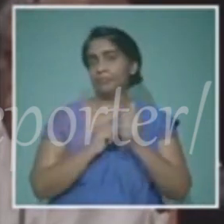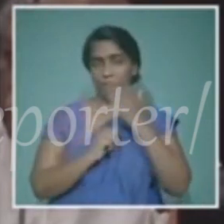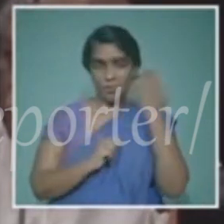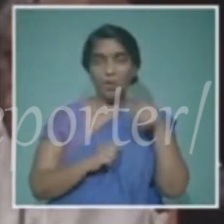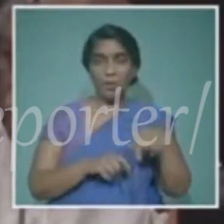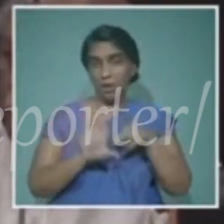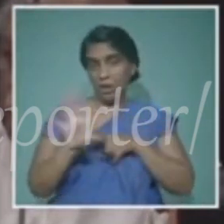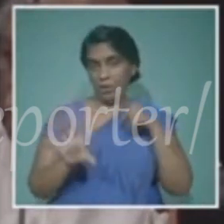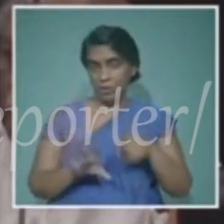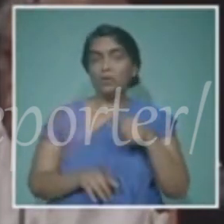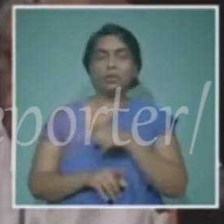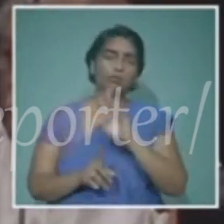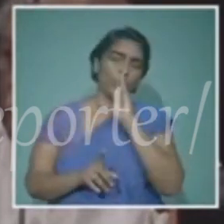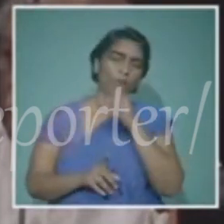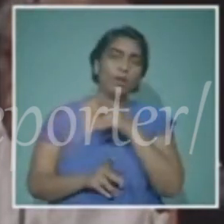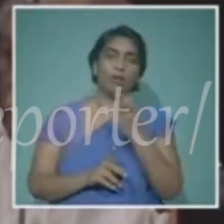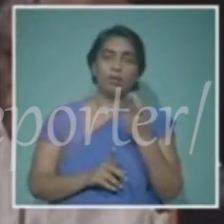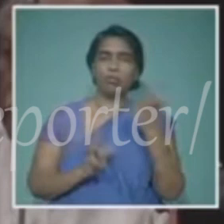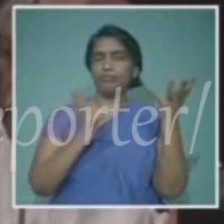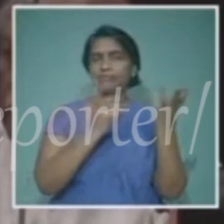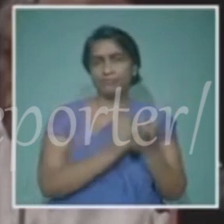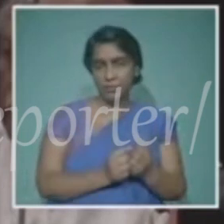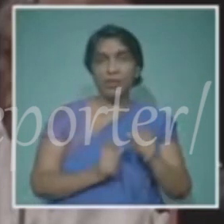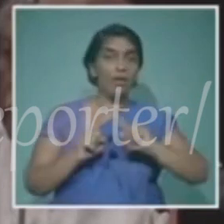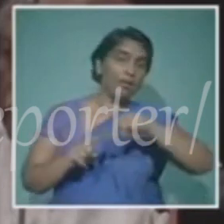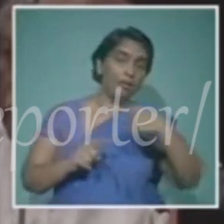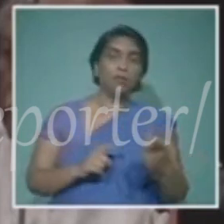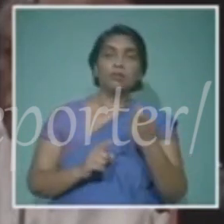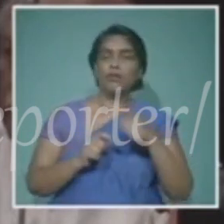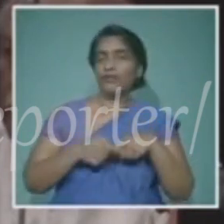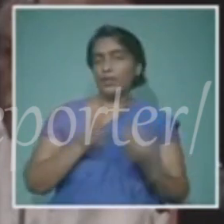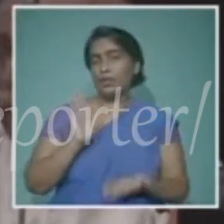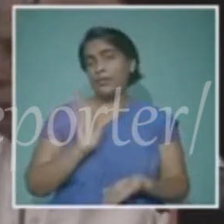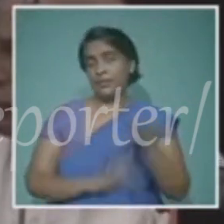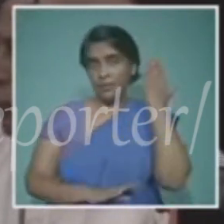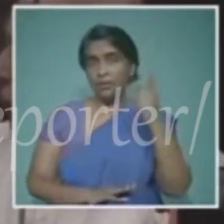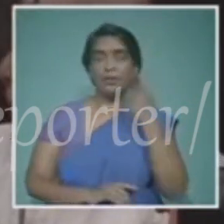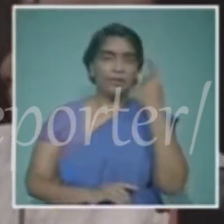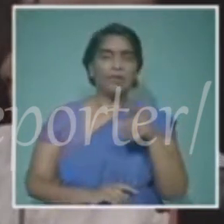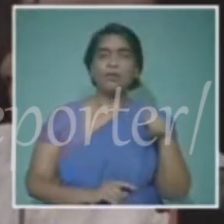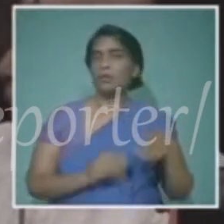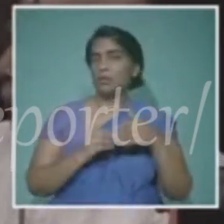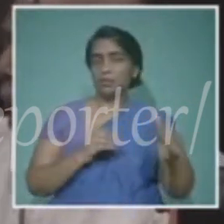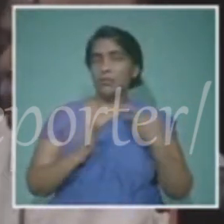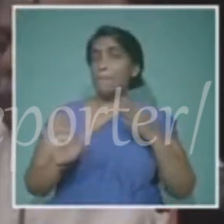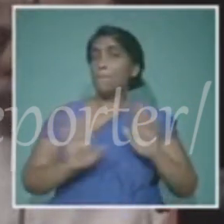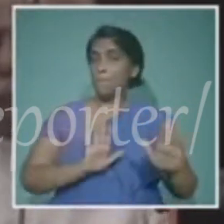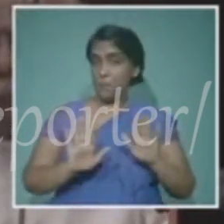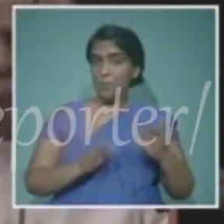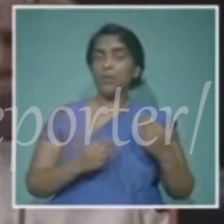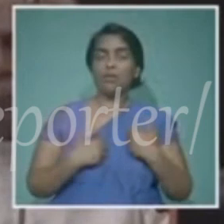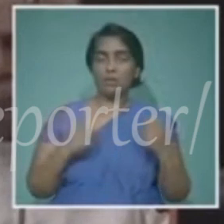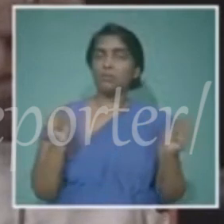මේ අවුරුද්දේ. එක පැත්තකින් ආර්ථික හැකිලෙනවා, අනෙක් පැත්තෙන් උද්ධමනය වැඩි වෙනවා. ඒ නිසා මේ තත්ත්වය වැළැක්වීමට